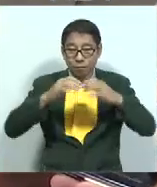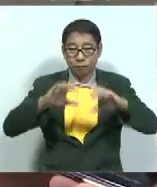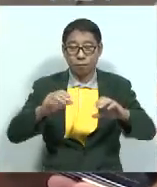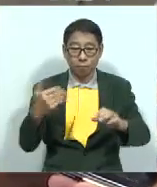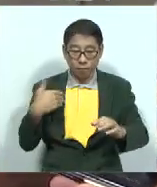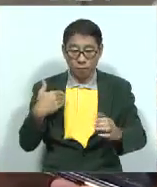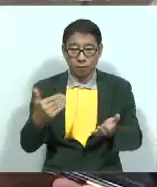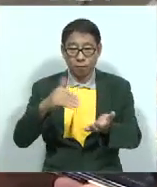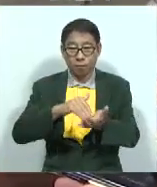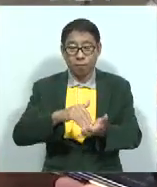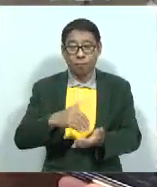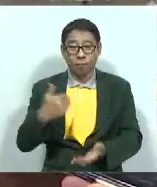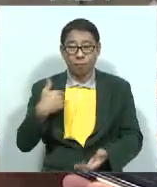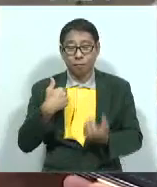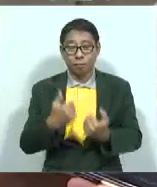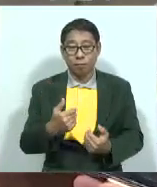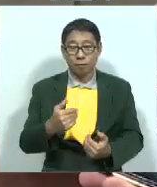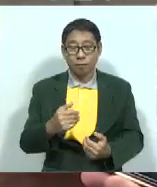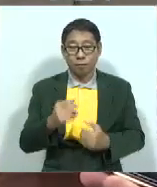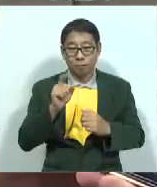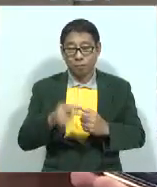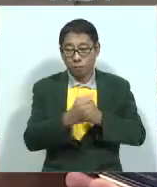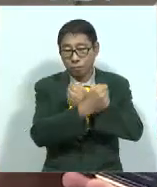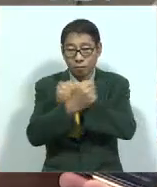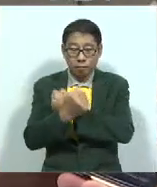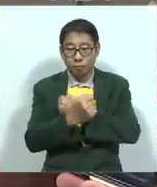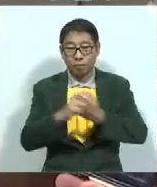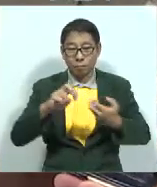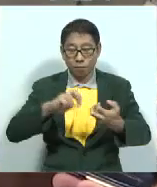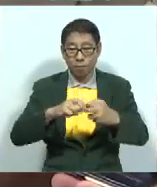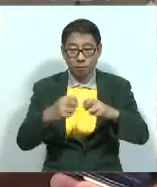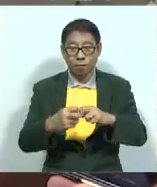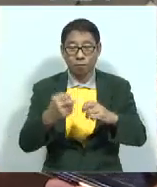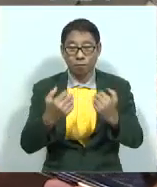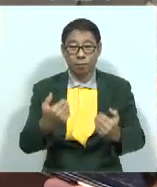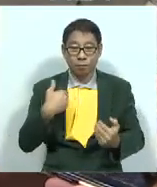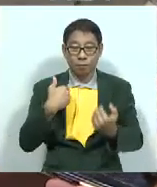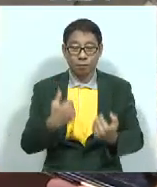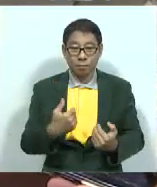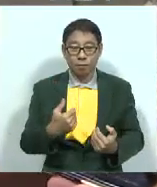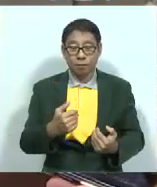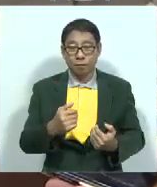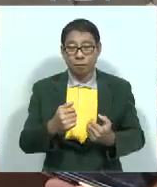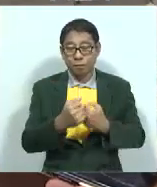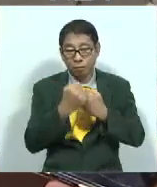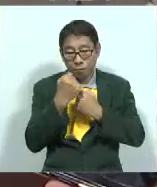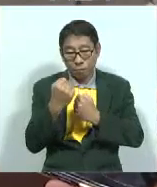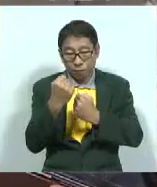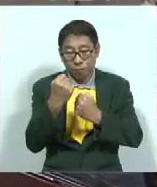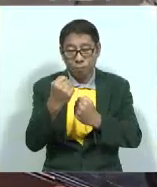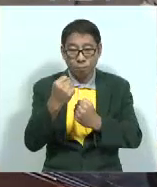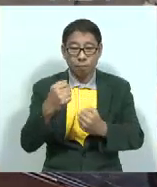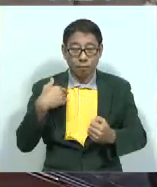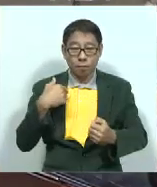นะก็ต้องป้องกันไม่ให้เกิดเหตุพยายามที่จะไม่ให้ป้องกันไม่ให้เกิดเหตุก็นานเกิ